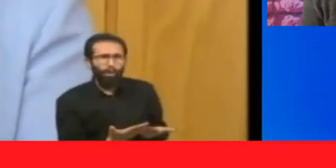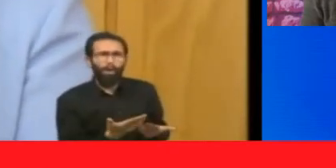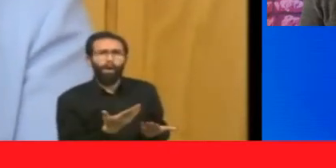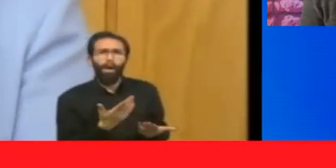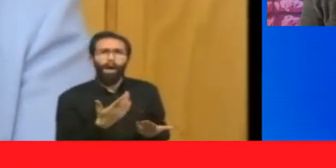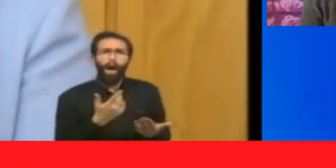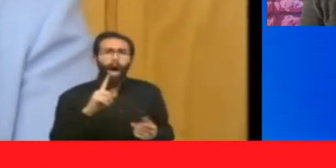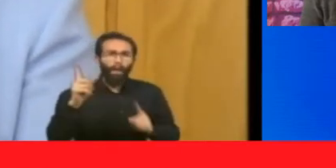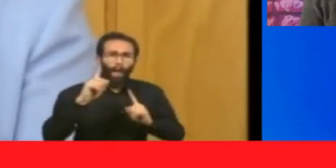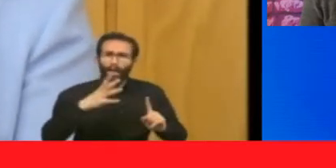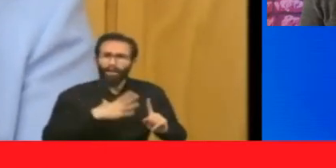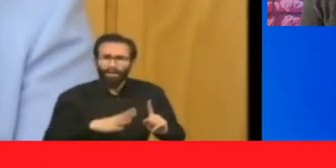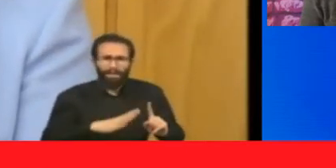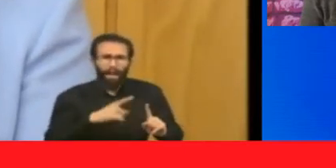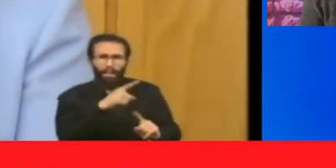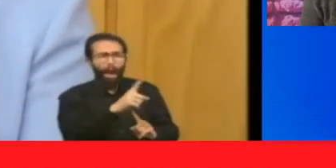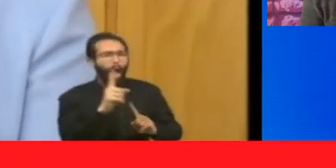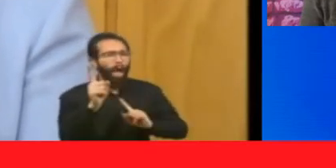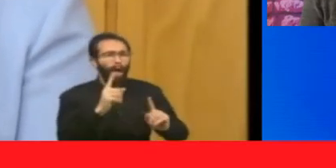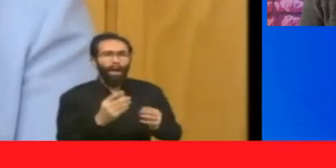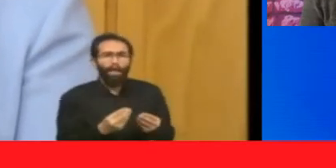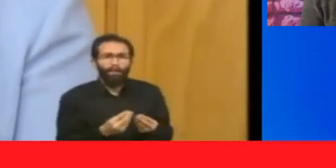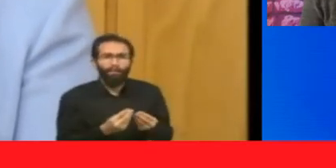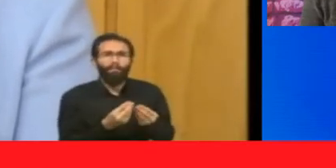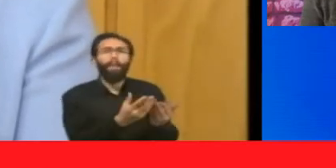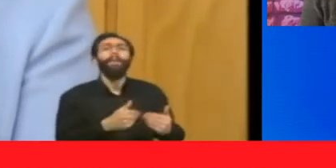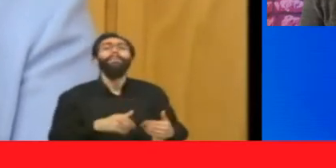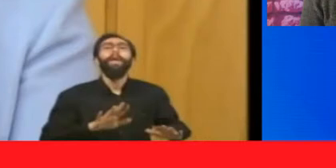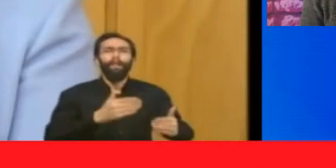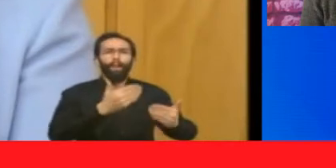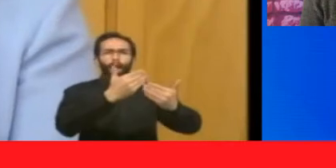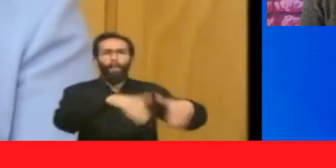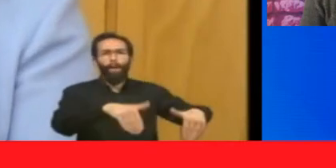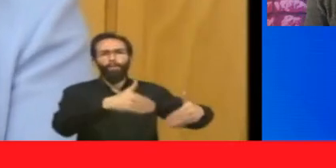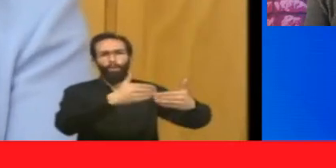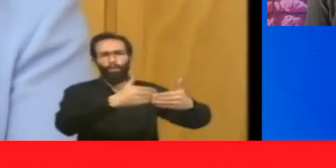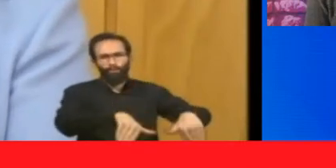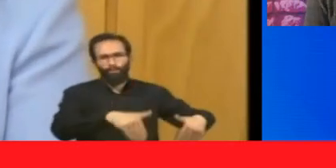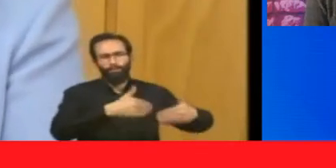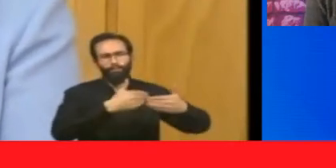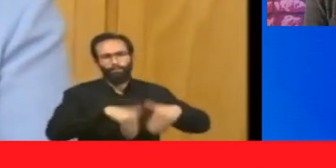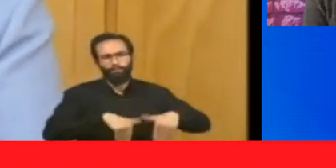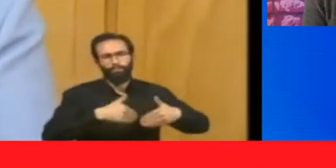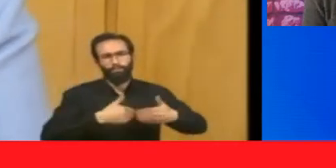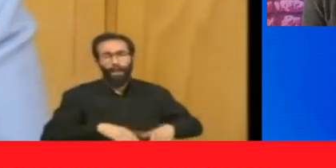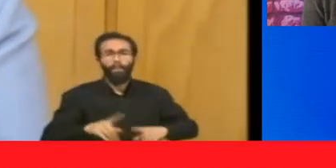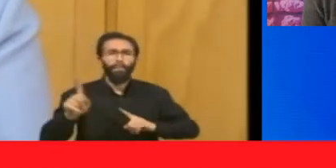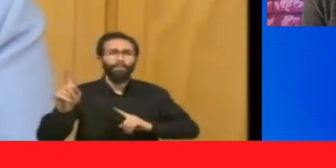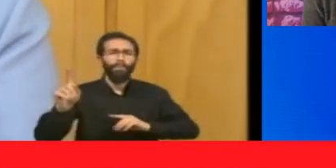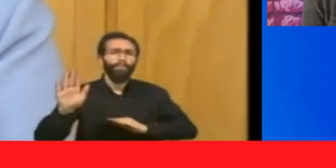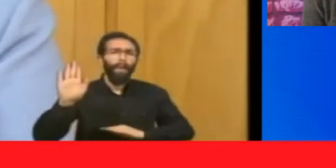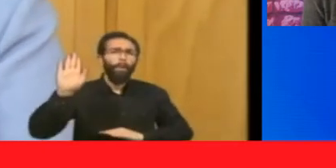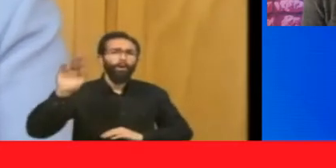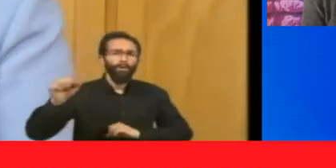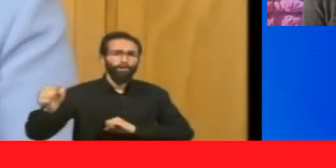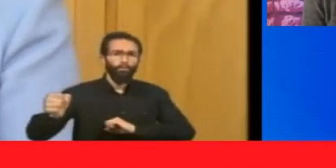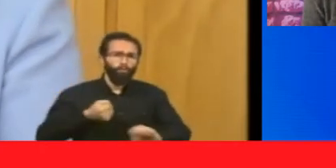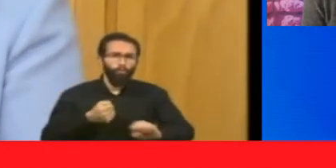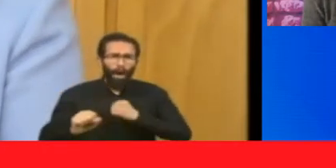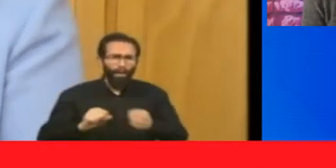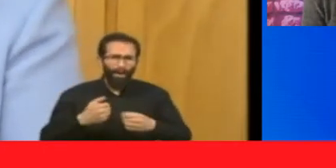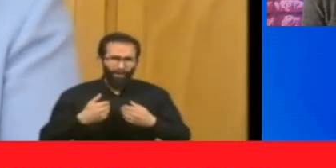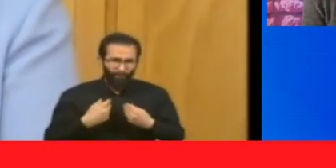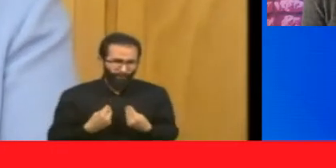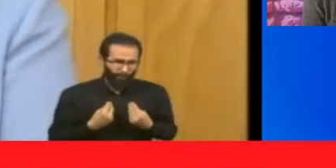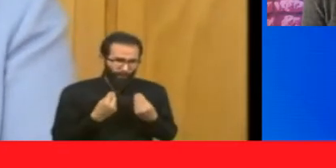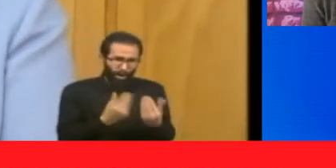edenlere adaletin yolunu kapatmak olmuştur. Evet, demokrasi mücadelesi veren bizlere,